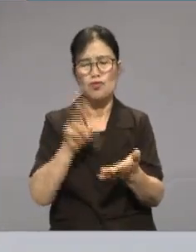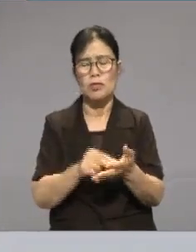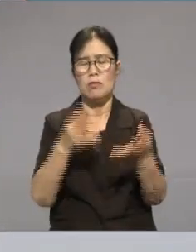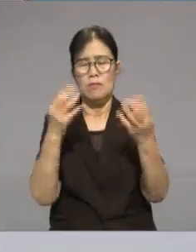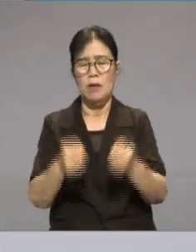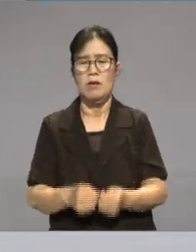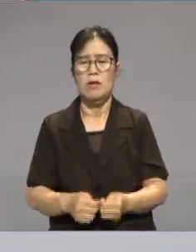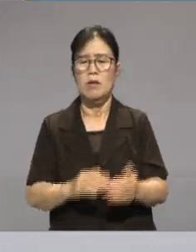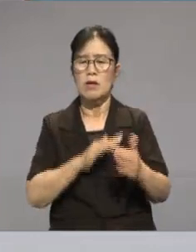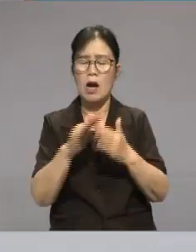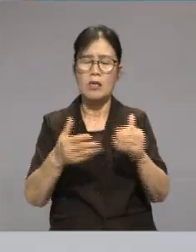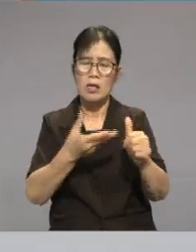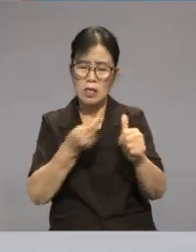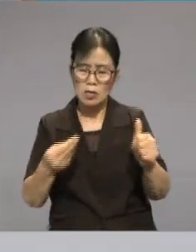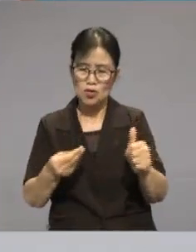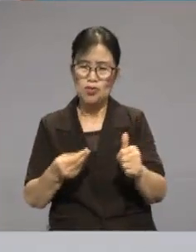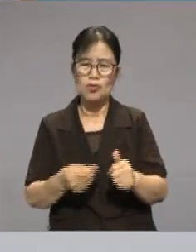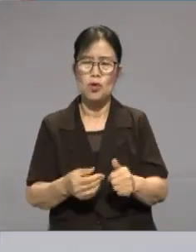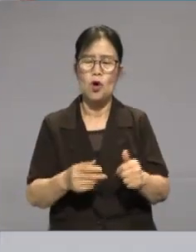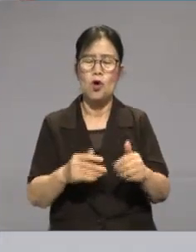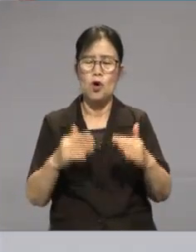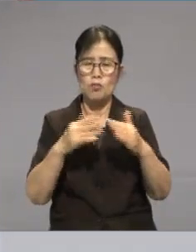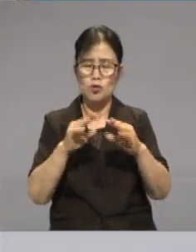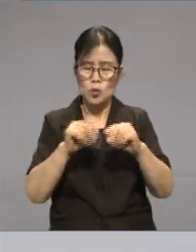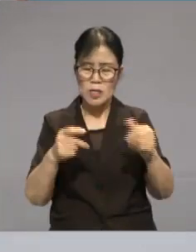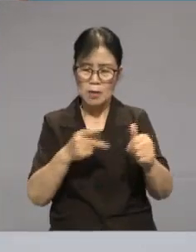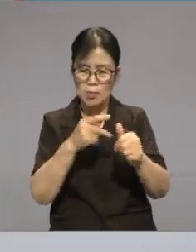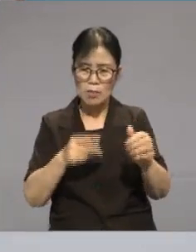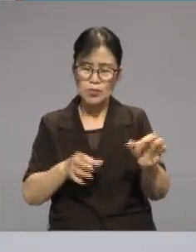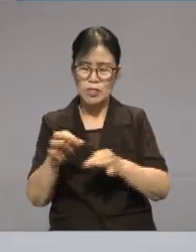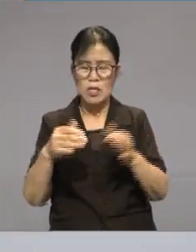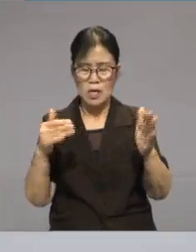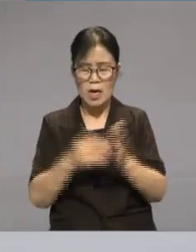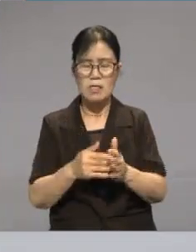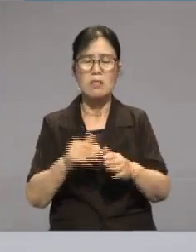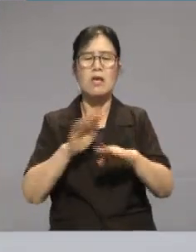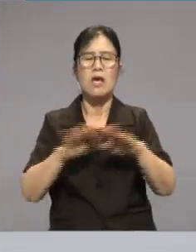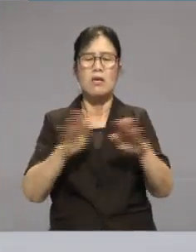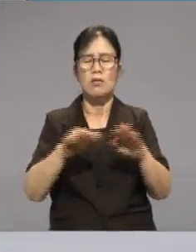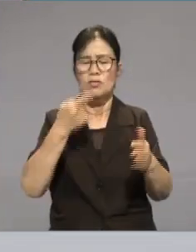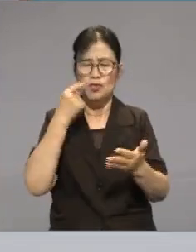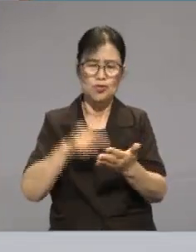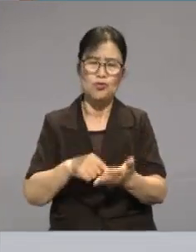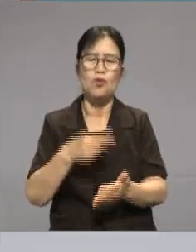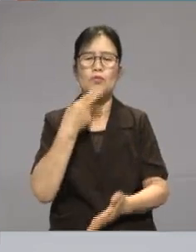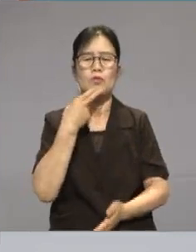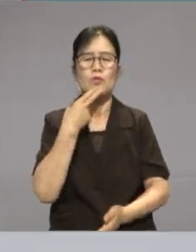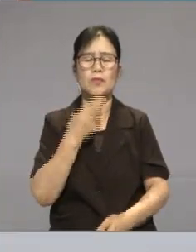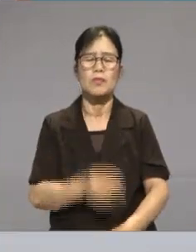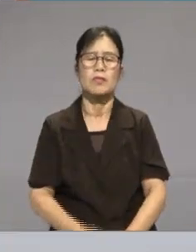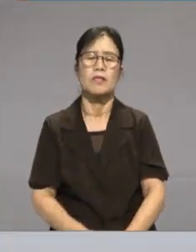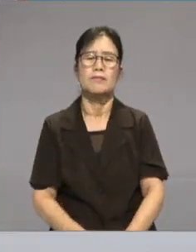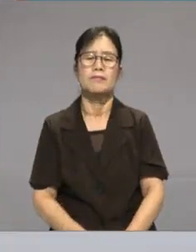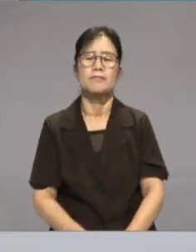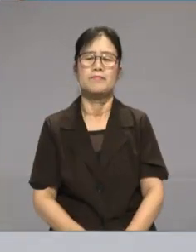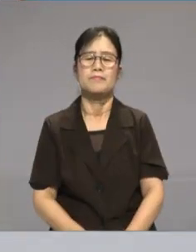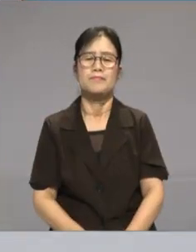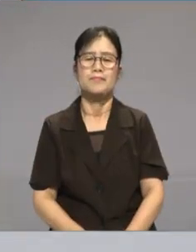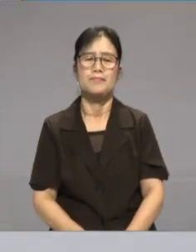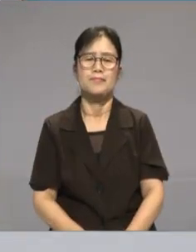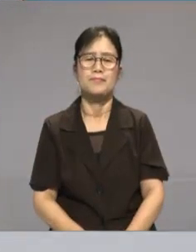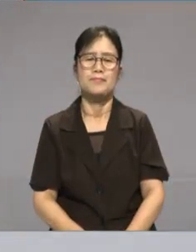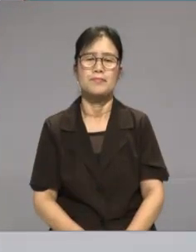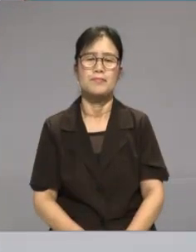늘고 있는 가계대출부터 부동산 PF 시장까지 그 어느 하나 해결에 쉬운 것이 없습니다. 유승열 기자가